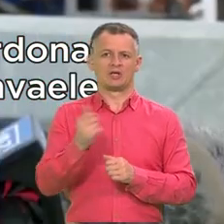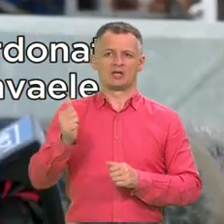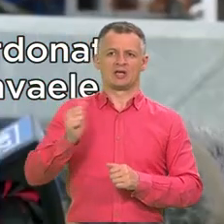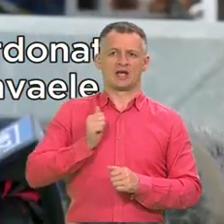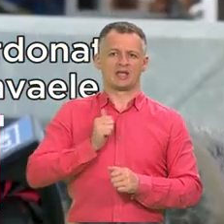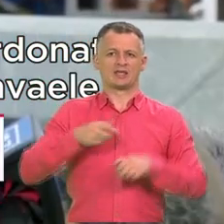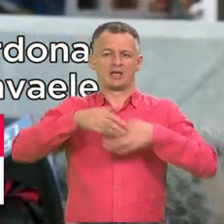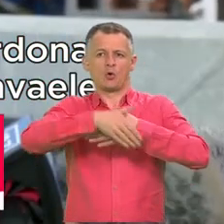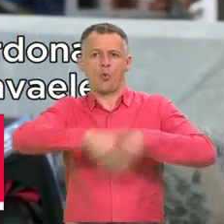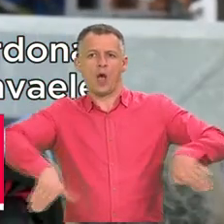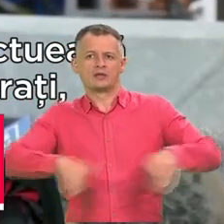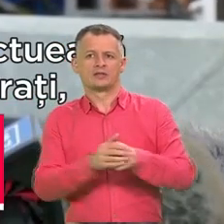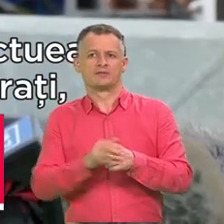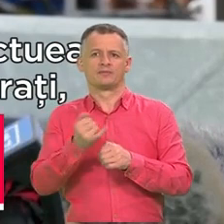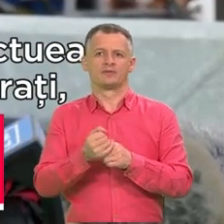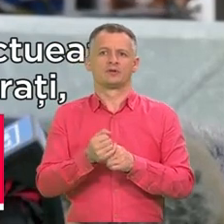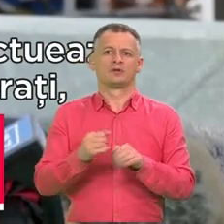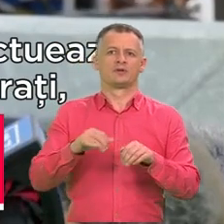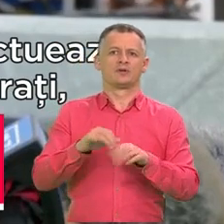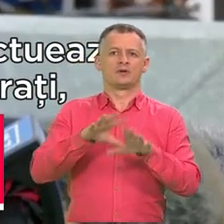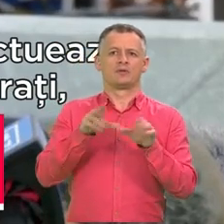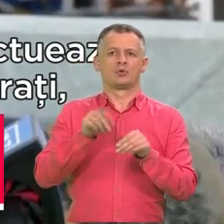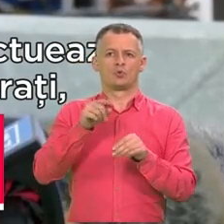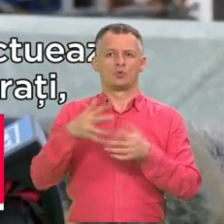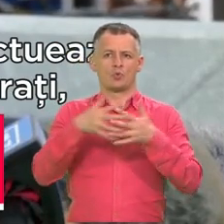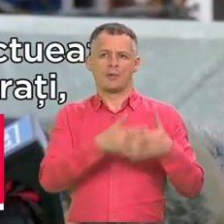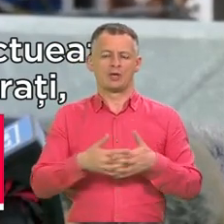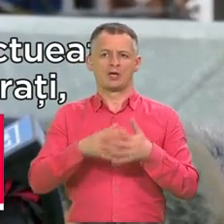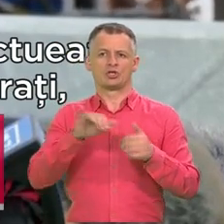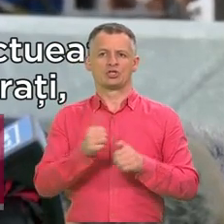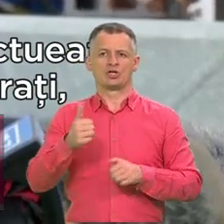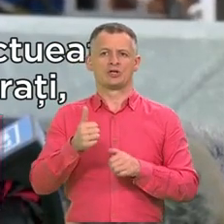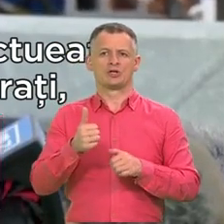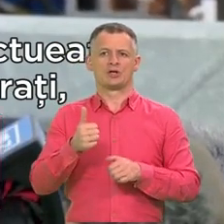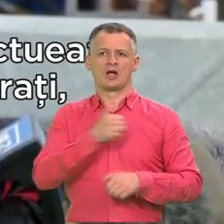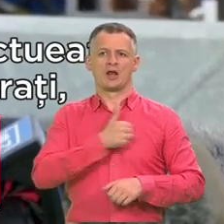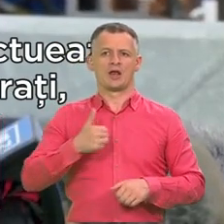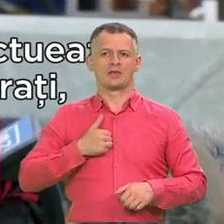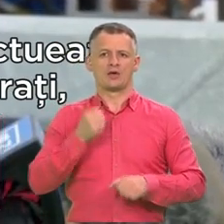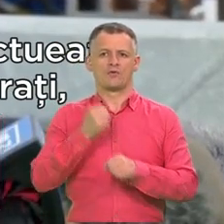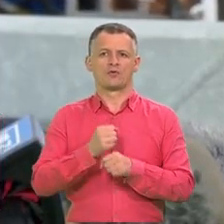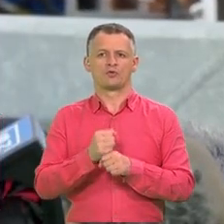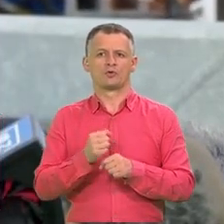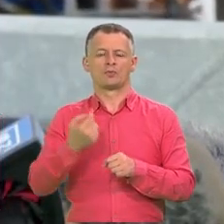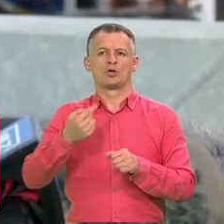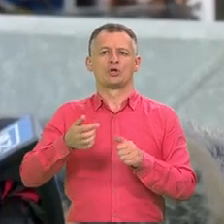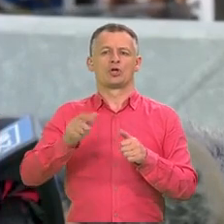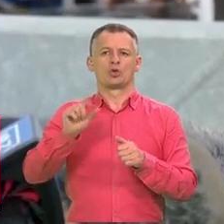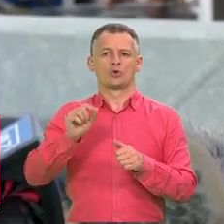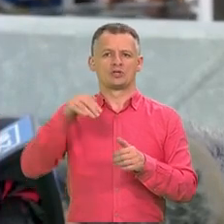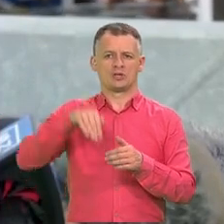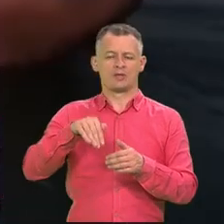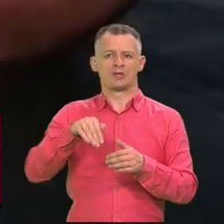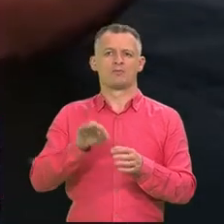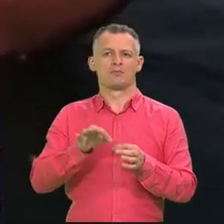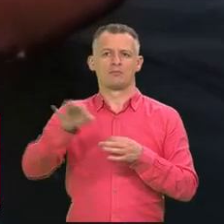Guard, Air National Guard aircraft and the Polar Prince, which has searched a combined 7600 square miles, an area larger than the state of